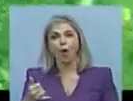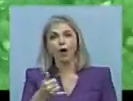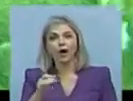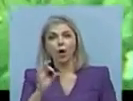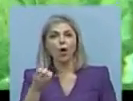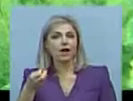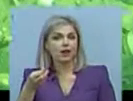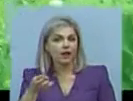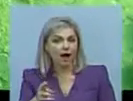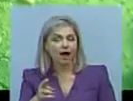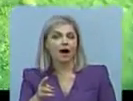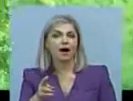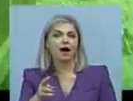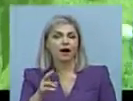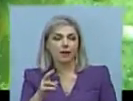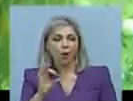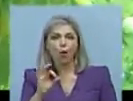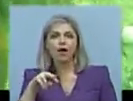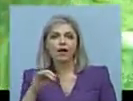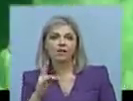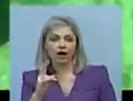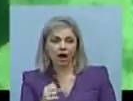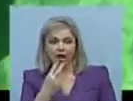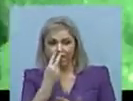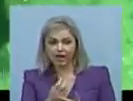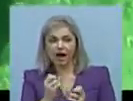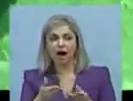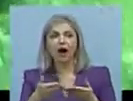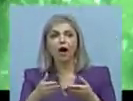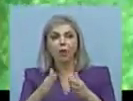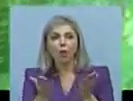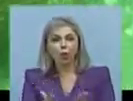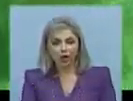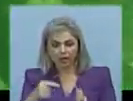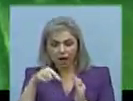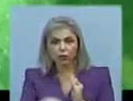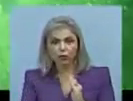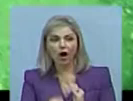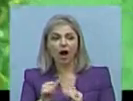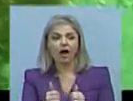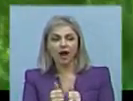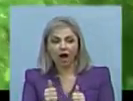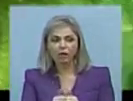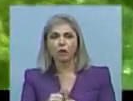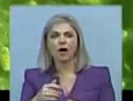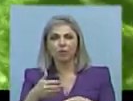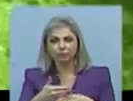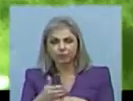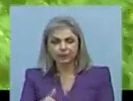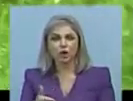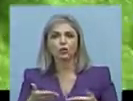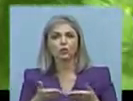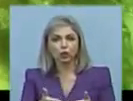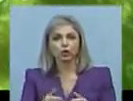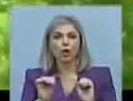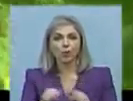На кадрах підводної зйомки видно, як лежав керамічний сосуд на дні, а поряд – обломки давньогрецького судна. Можна розгледіти